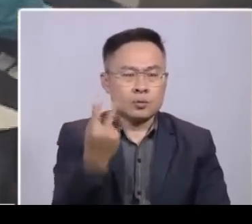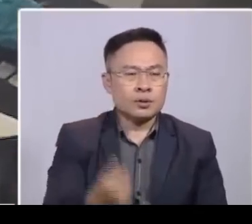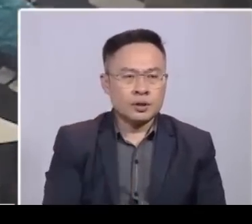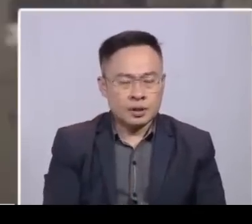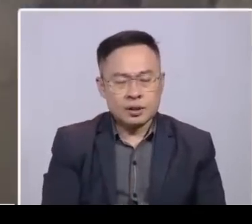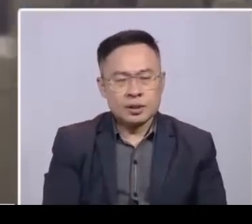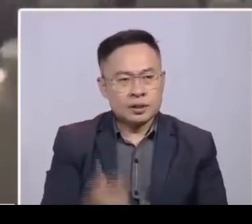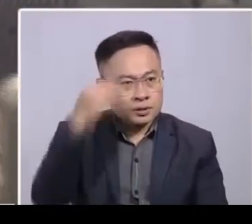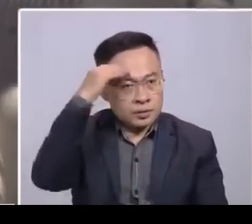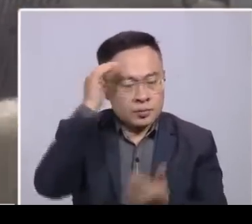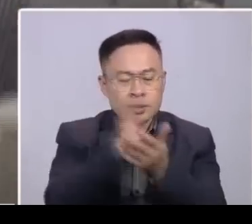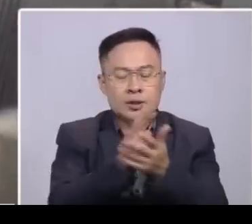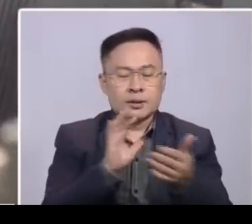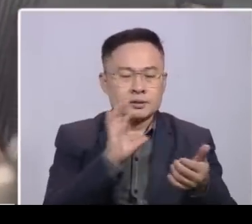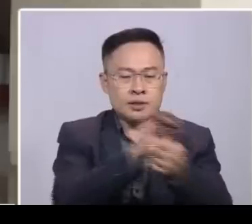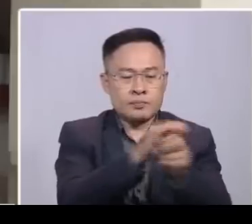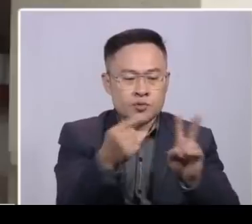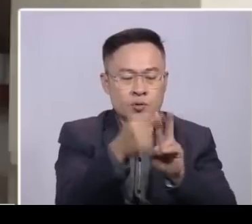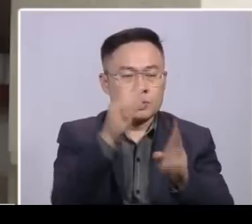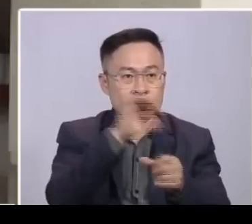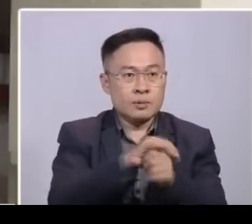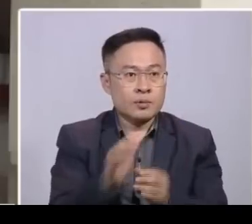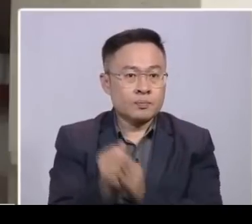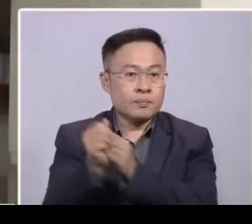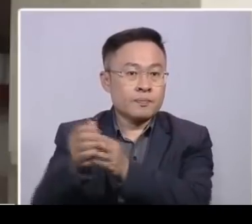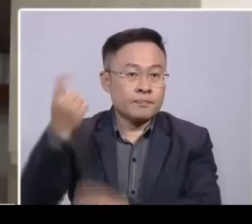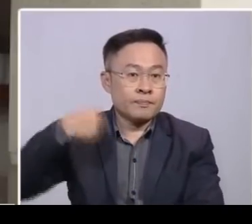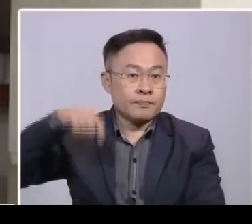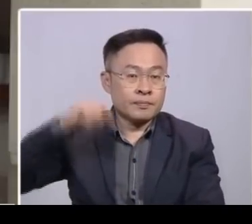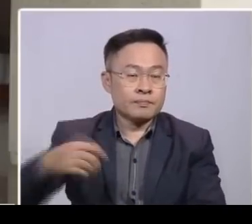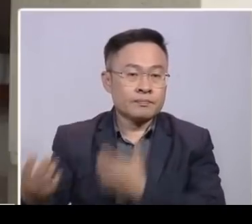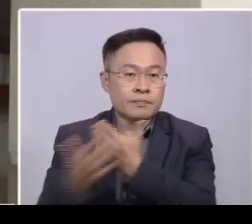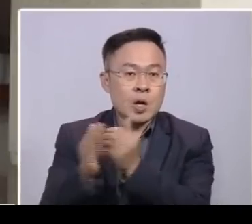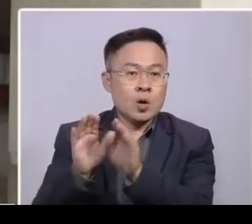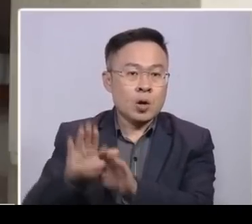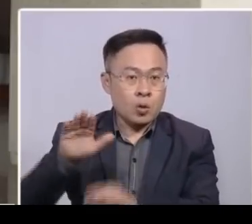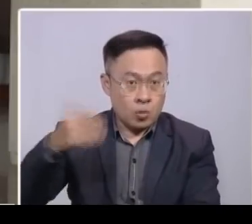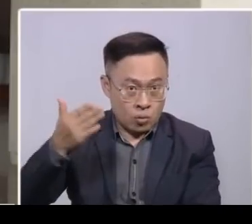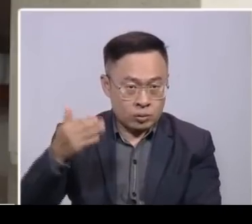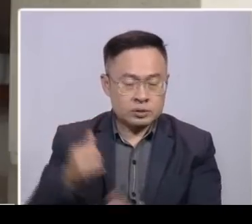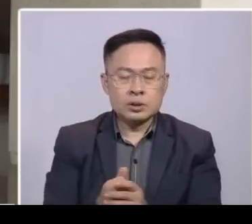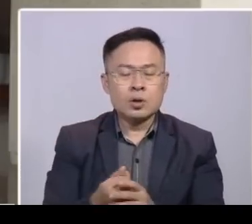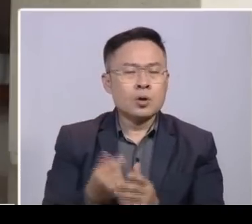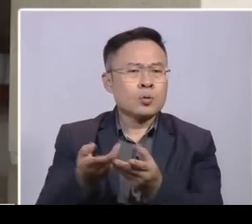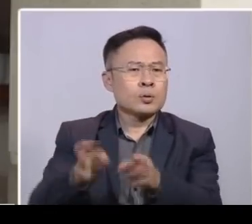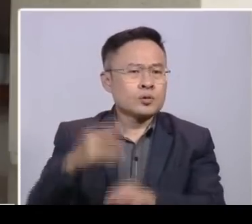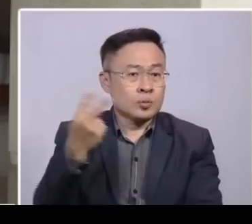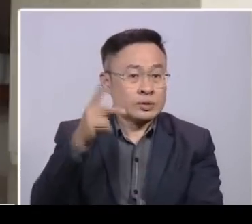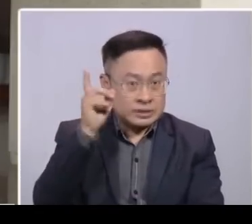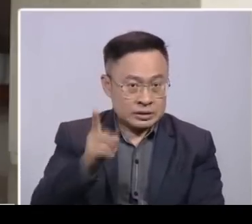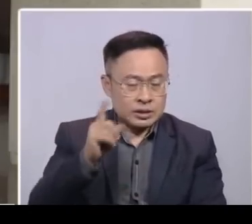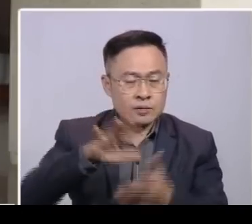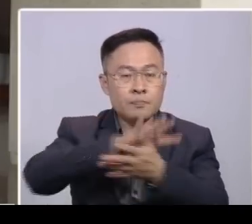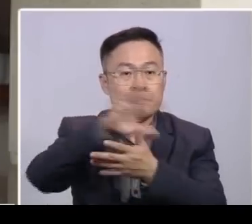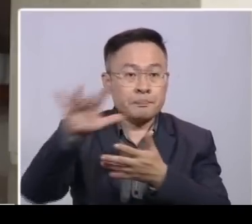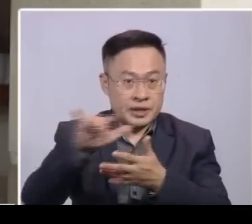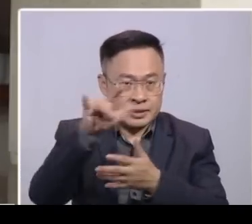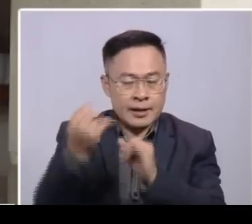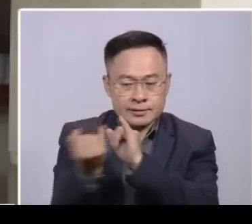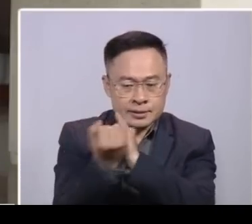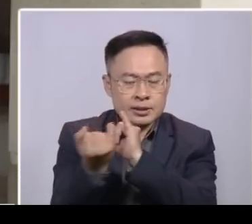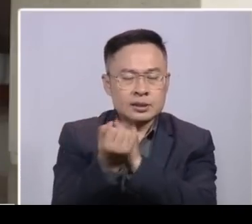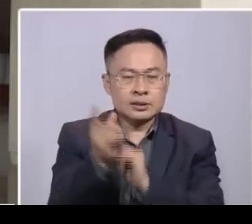การประกันตัวสำหรับผู้ต้องหาทั้งสองคนนี้ยังมีความสัมพันธ์ใกล้ชิดกับกำนันนกนะคะถือว่าเป็นญาติสนิ